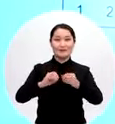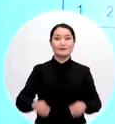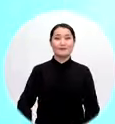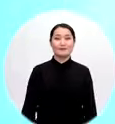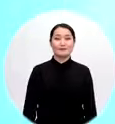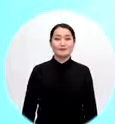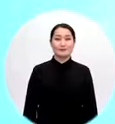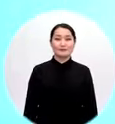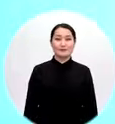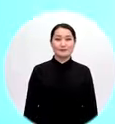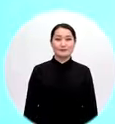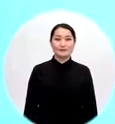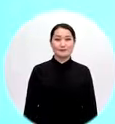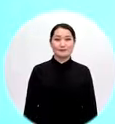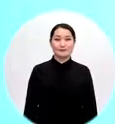гүйцэтгэе.